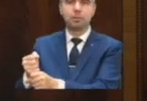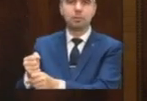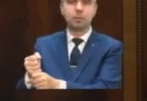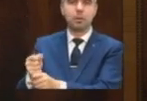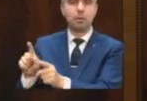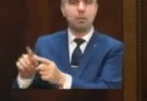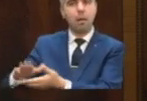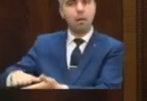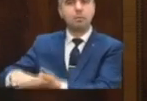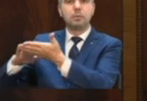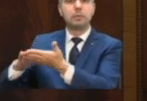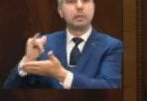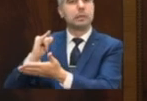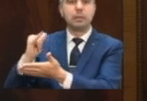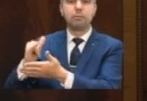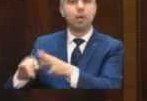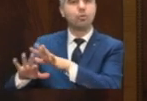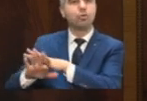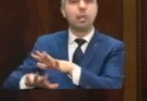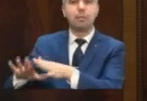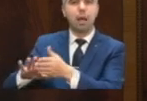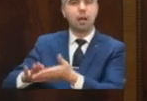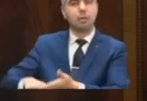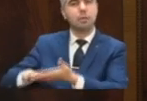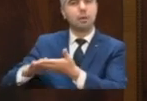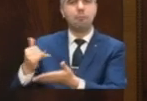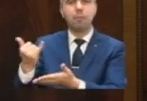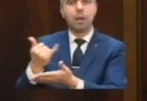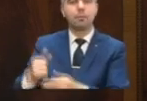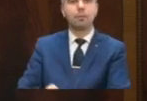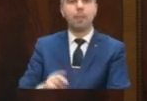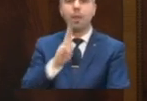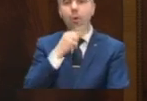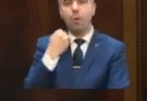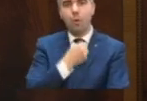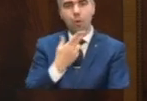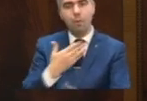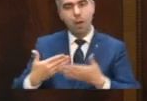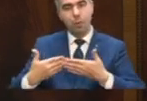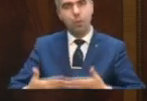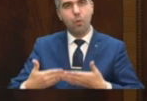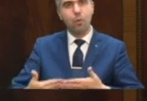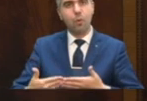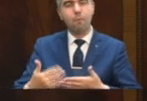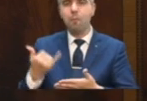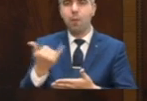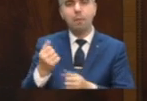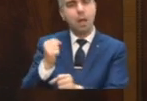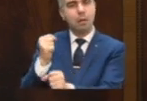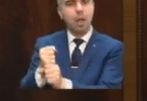العمل الاجتماعي في هذا البلد، هذا هو مراده، والحكومة الموقرة اليوم هذا هو صلب